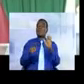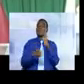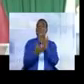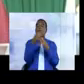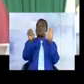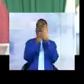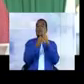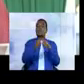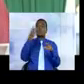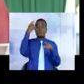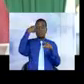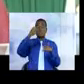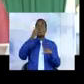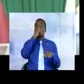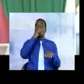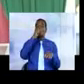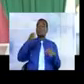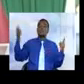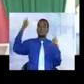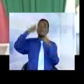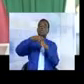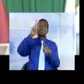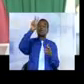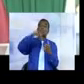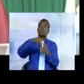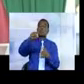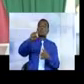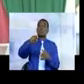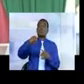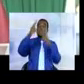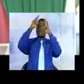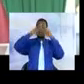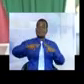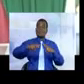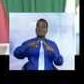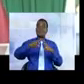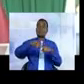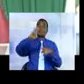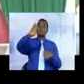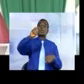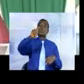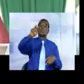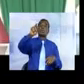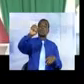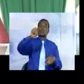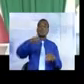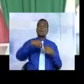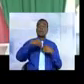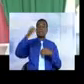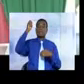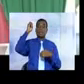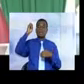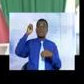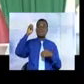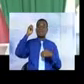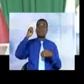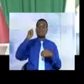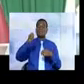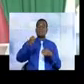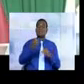dans le domaine de l'eau, jusqu'en 2011, la ville de Botro était alimentée par des